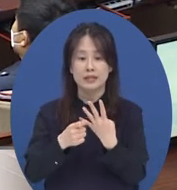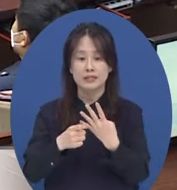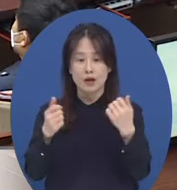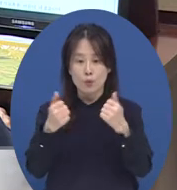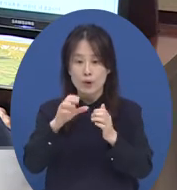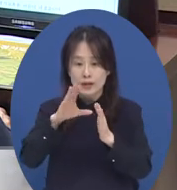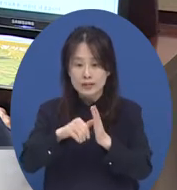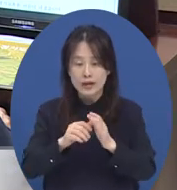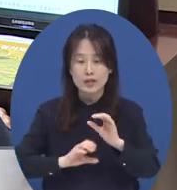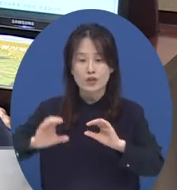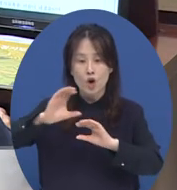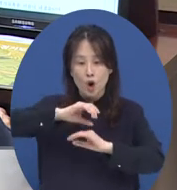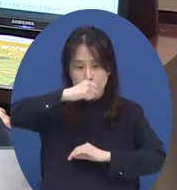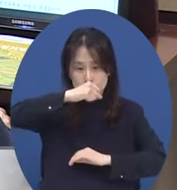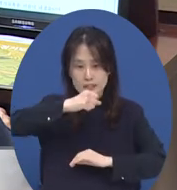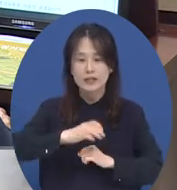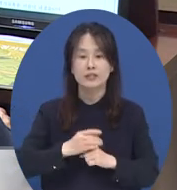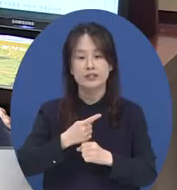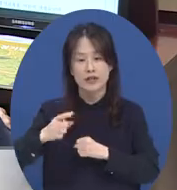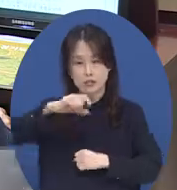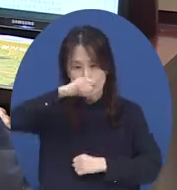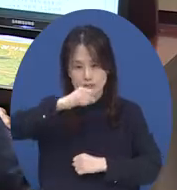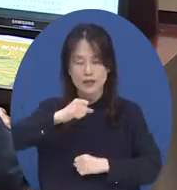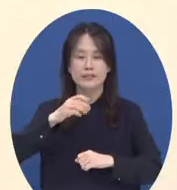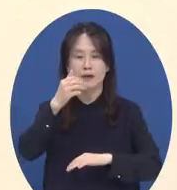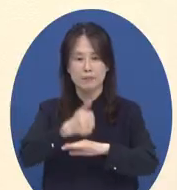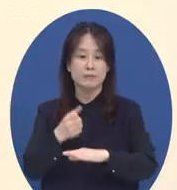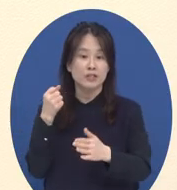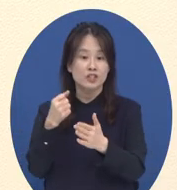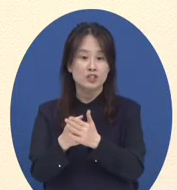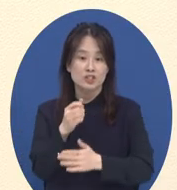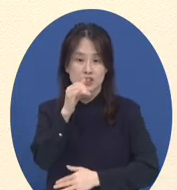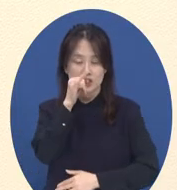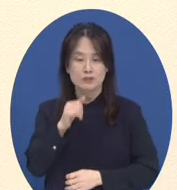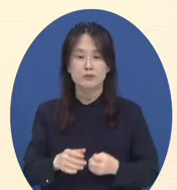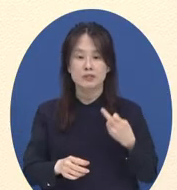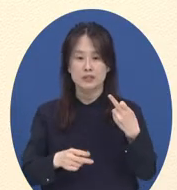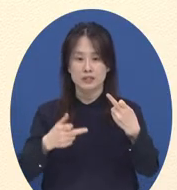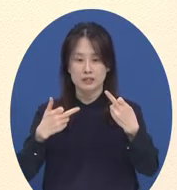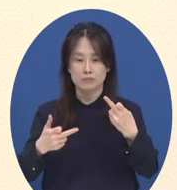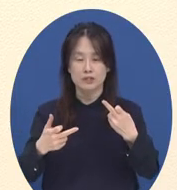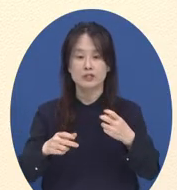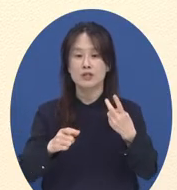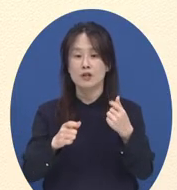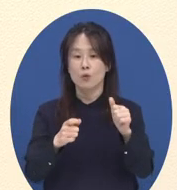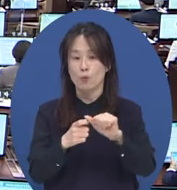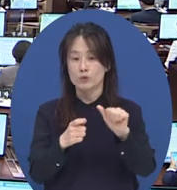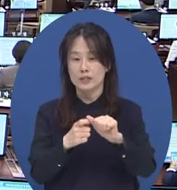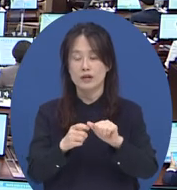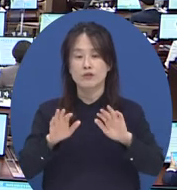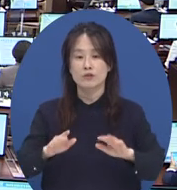본회의에서 올해 추경 예산안과 내년도 예산안을 최종 의결, 17일 5차 본회의를